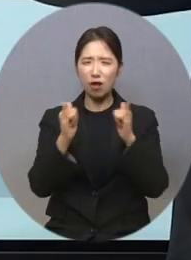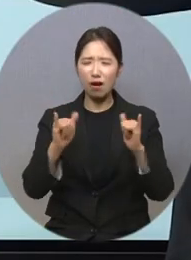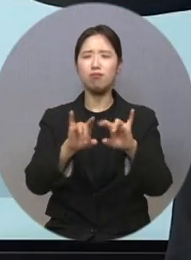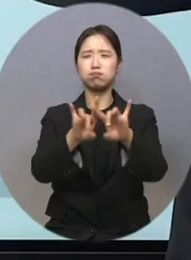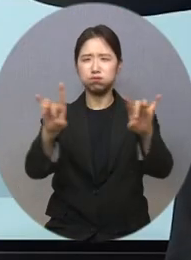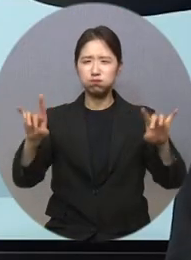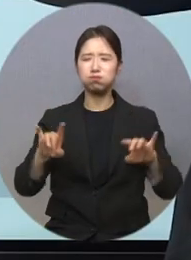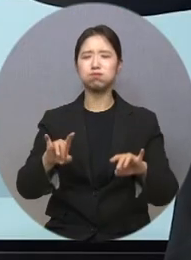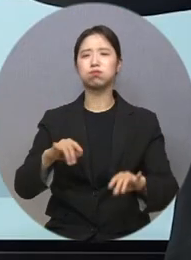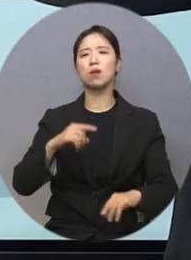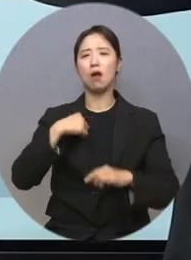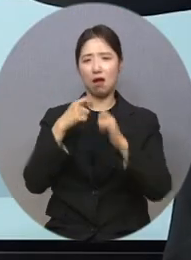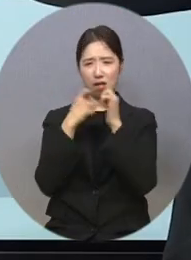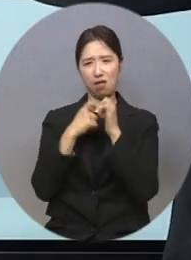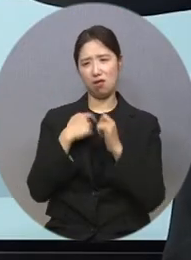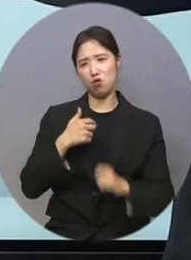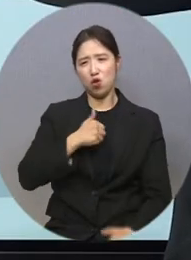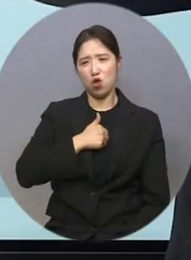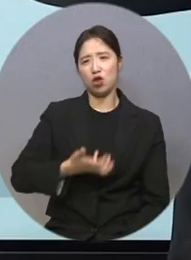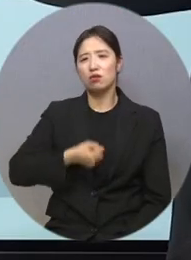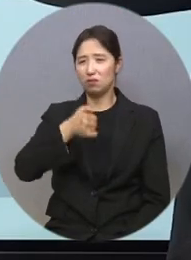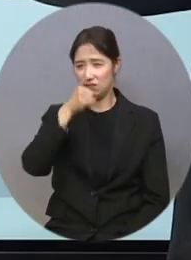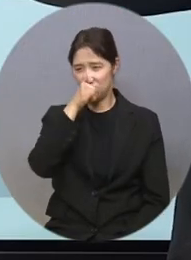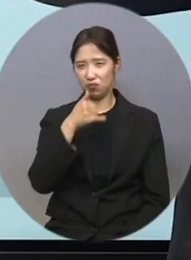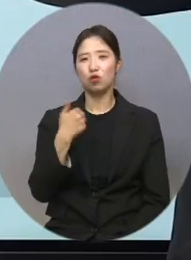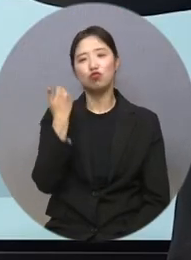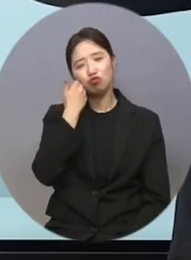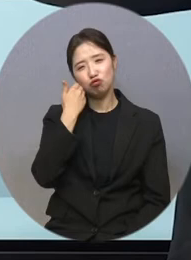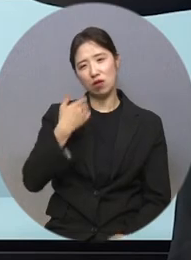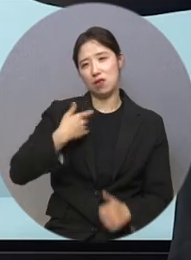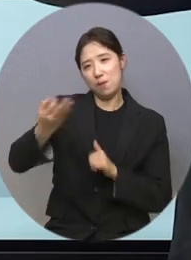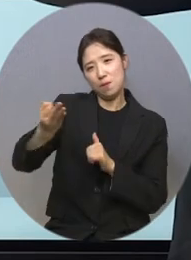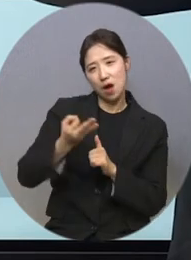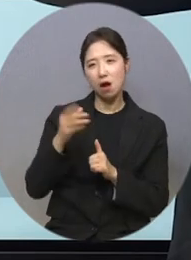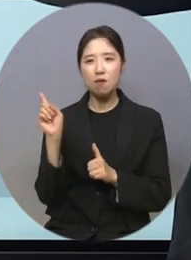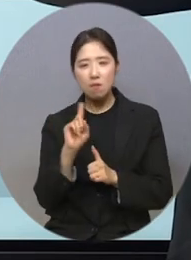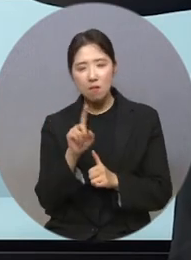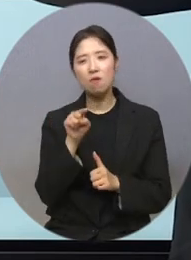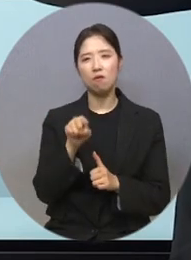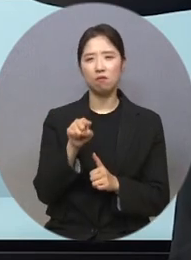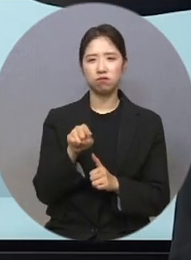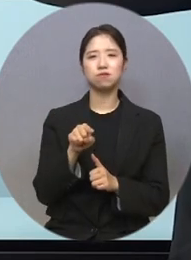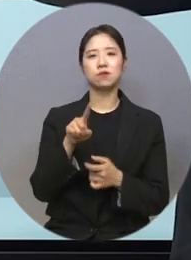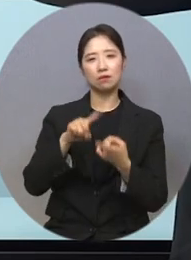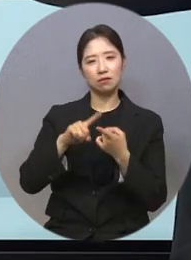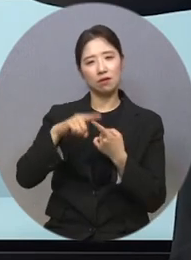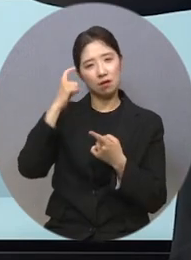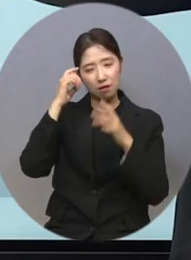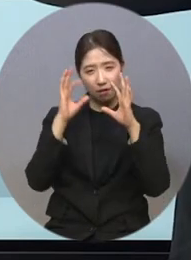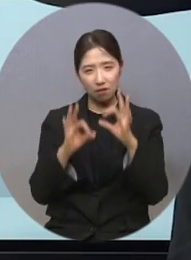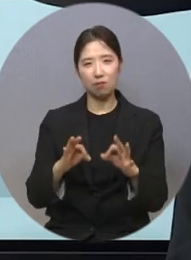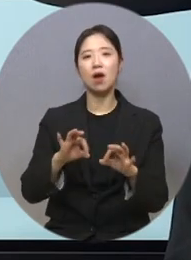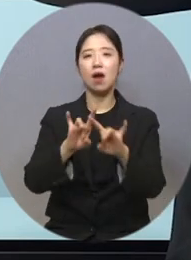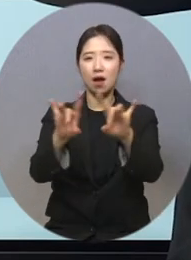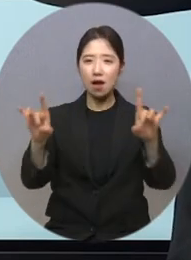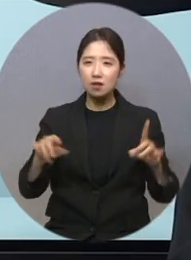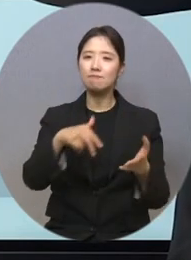정체성은 필요하잖아요. 그 누군가 나를 어떻게 불러줬으면 좋겠고 그런 생각을 해보면 각자의 처한